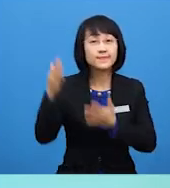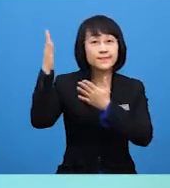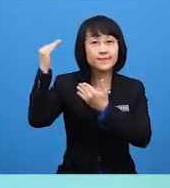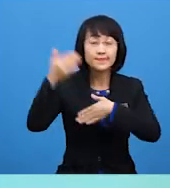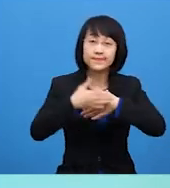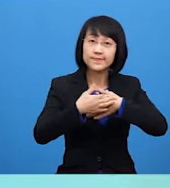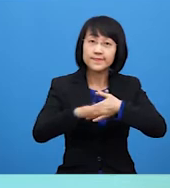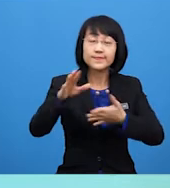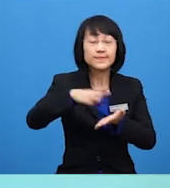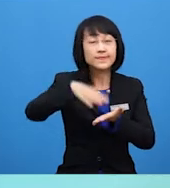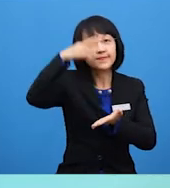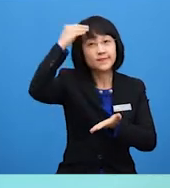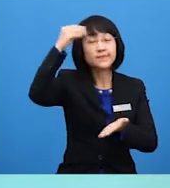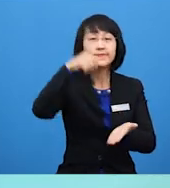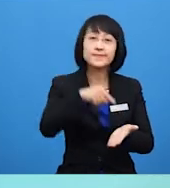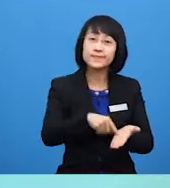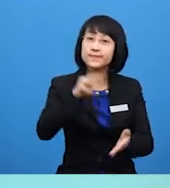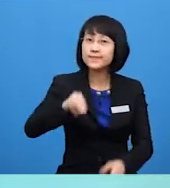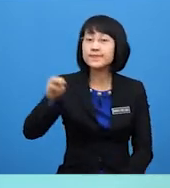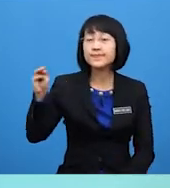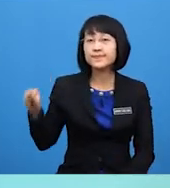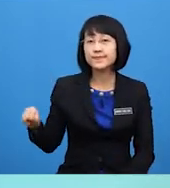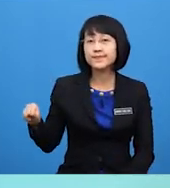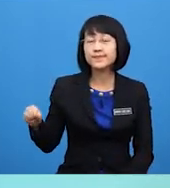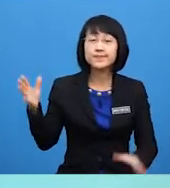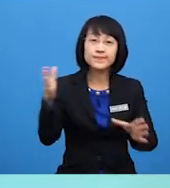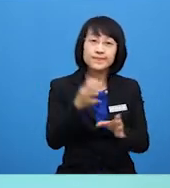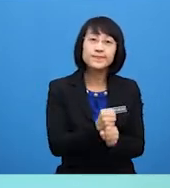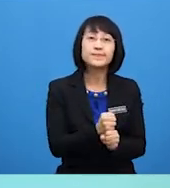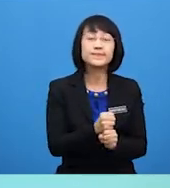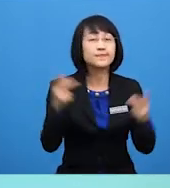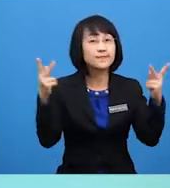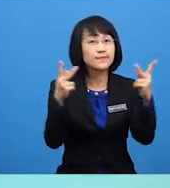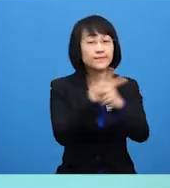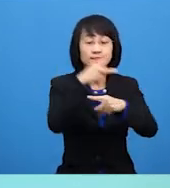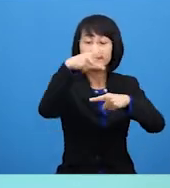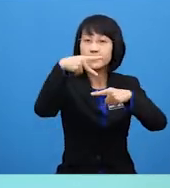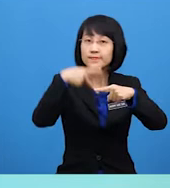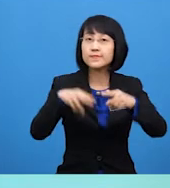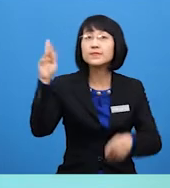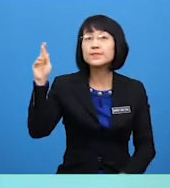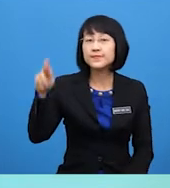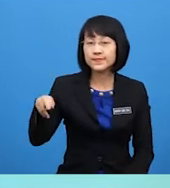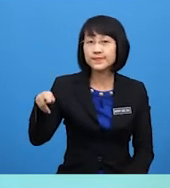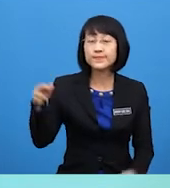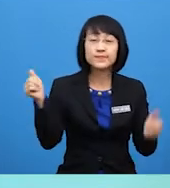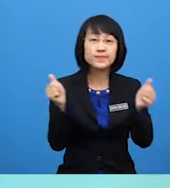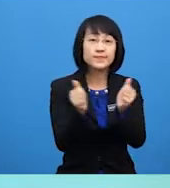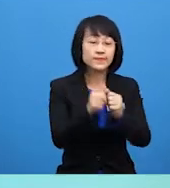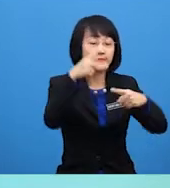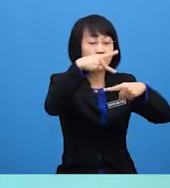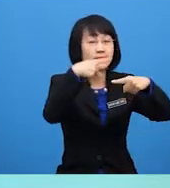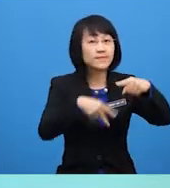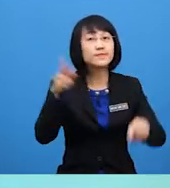Semoga selepas pembelajaran ini, murid-murid dapat mendarab pecahan wajar